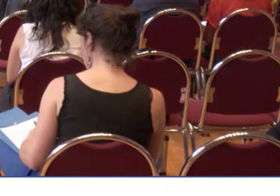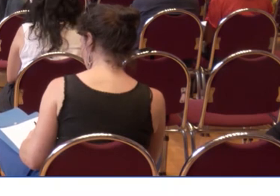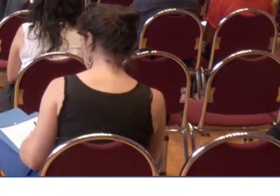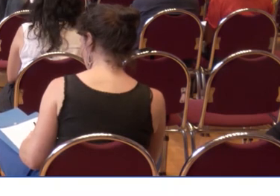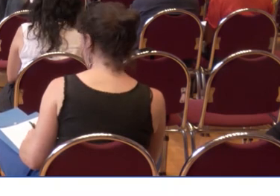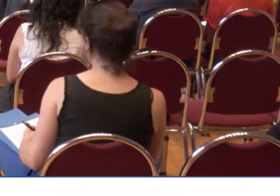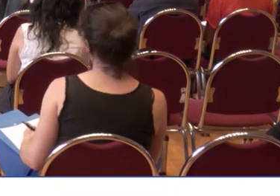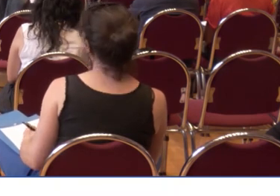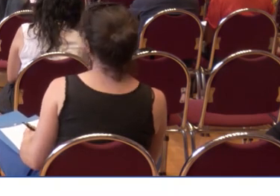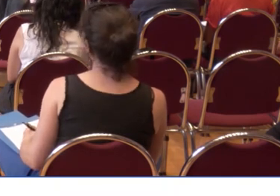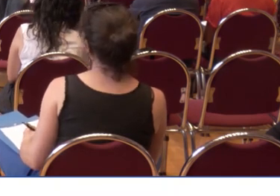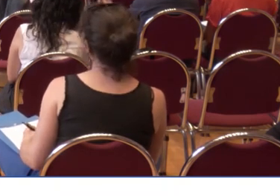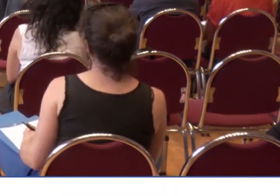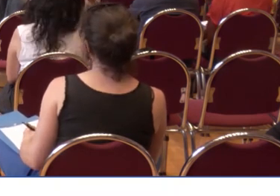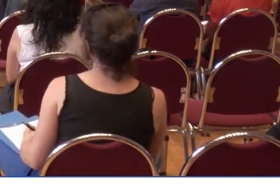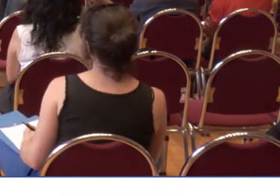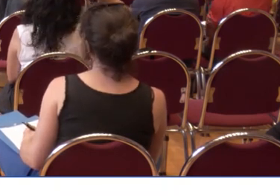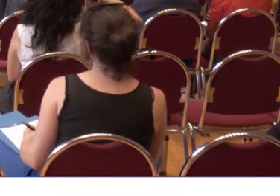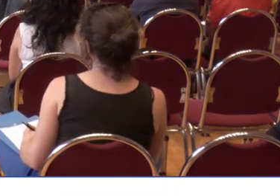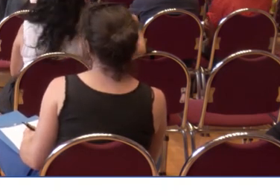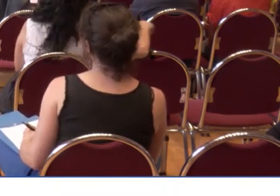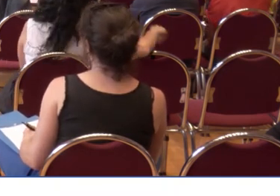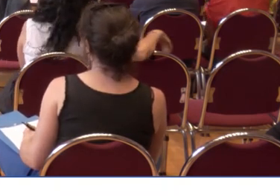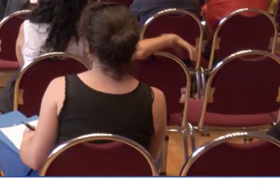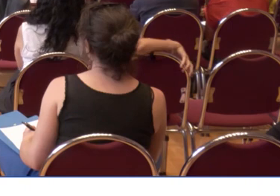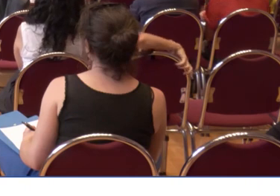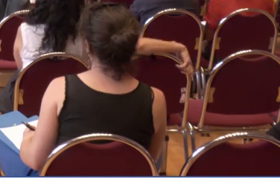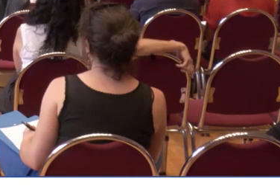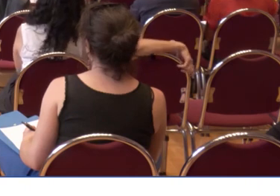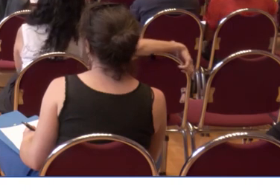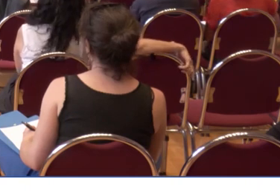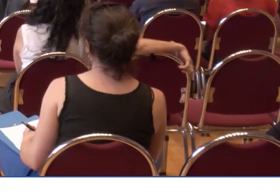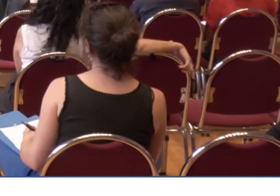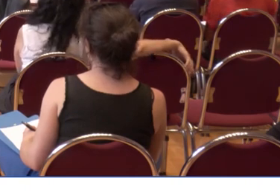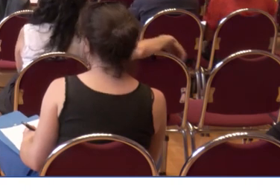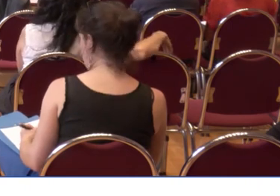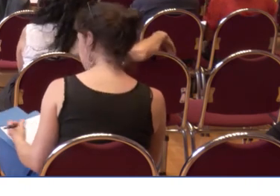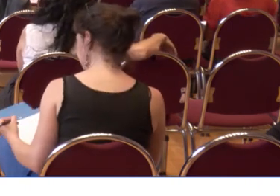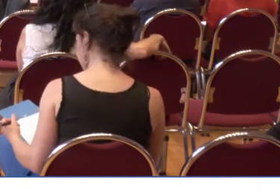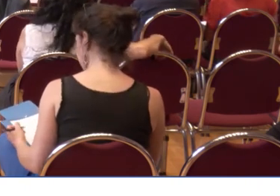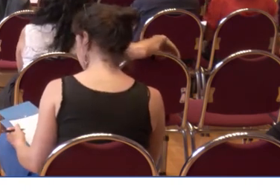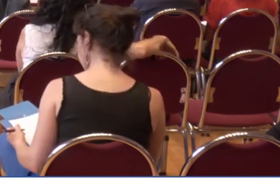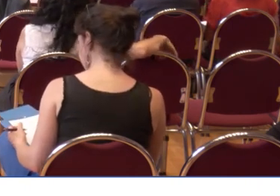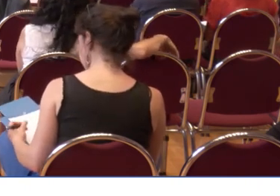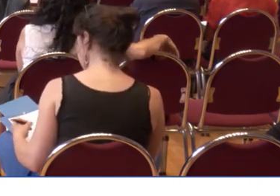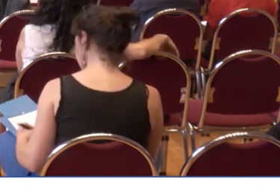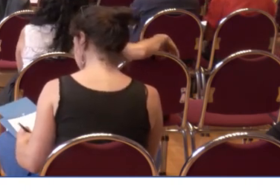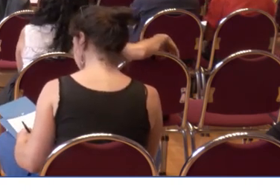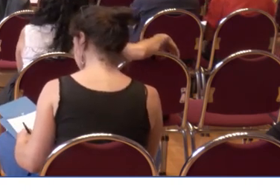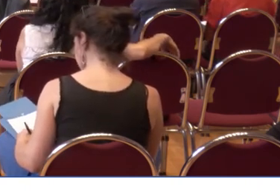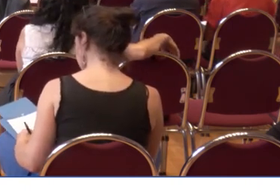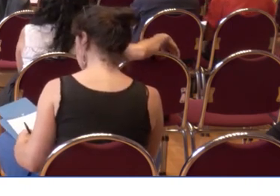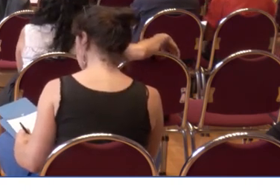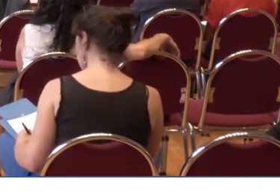festgehalten in einem Gesamtplan so das gesamtplanverfahren ist ja ein Gesetz ganz